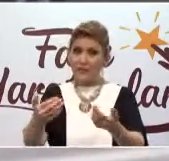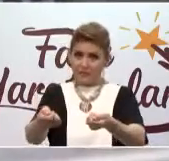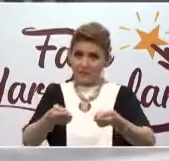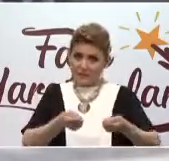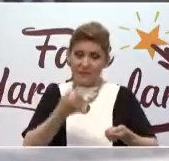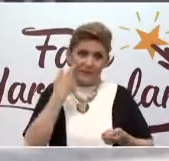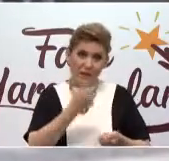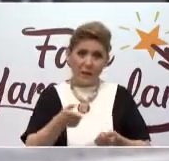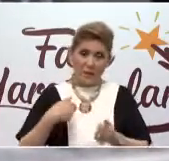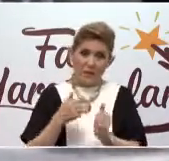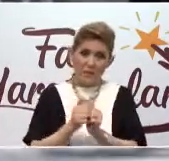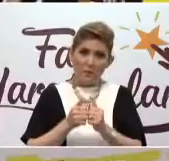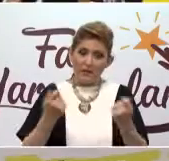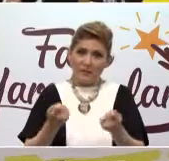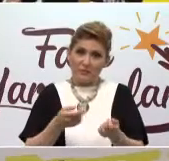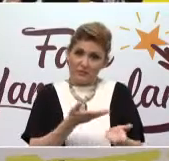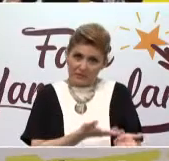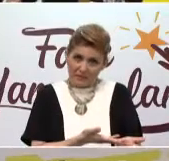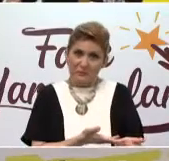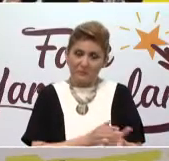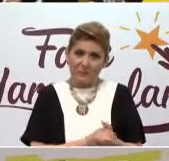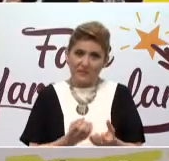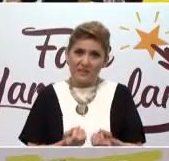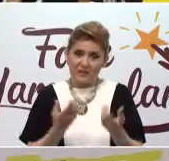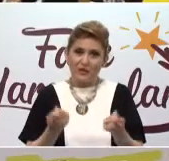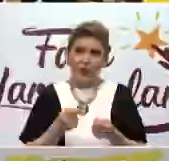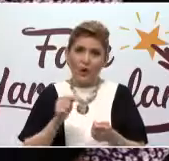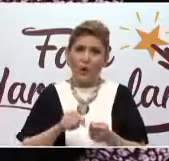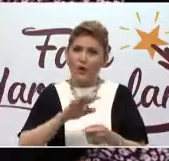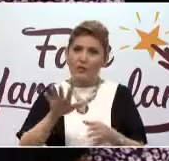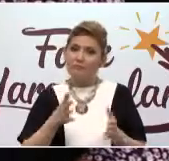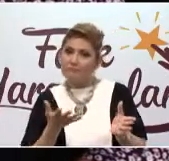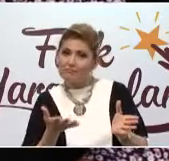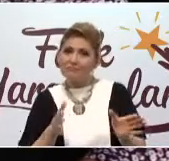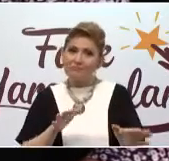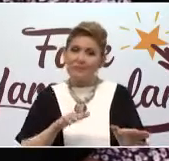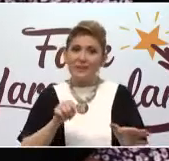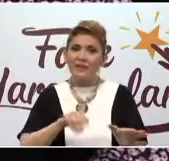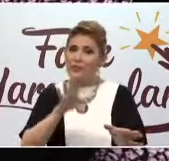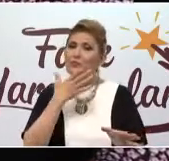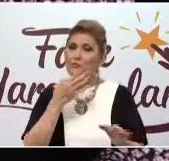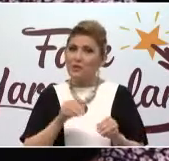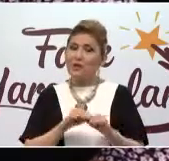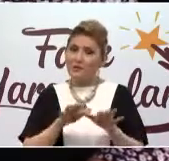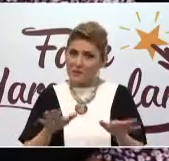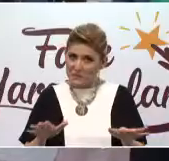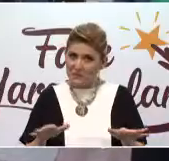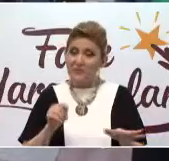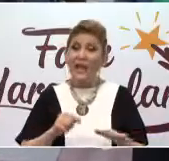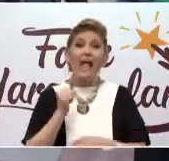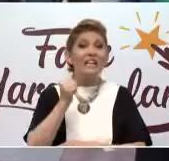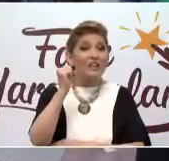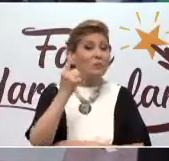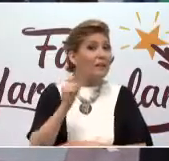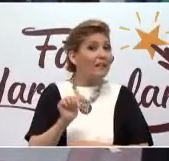beraber bir çalışma alanı yaratmaya çalışıyoruz. O yüzden tepkiler, dönütler genelde çok güzel oluyor. Çünkü yaşamına bir